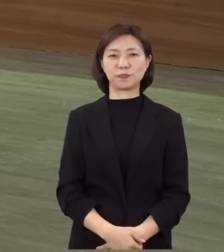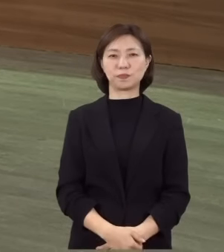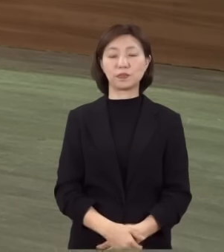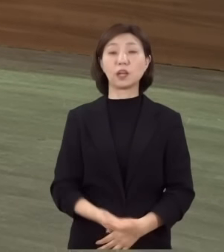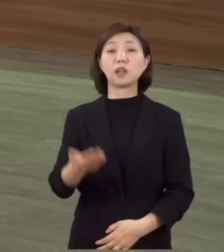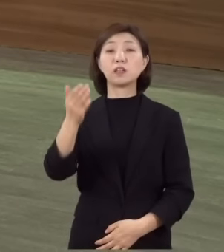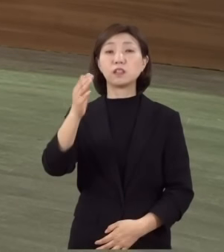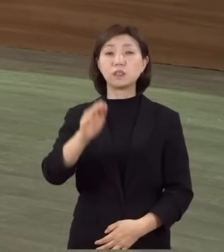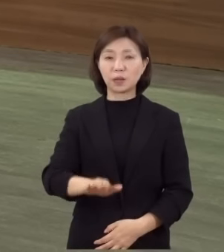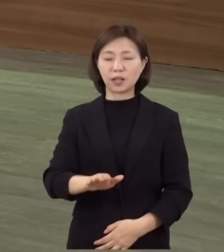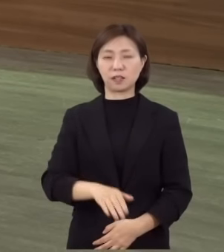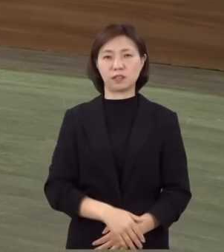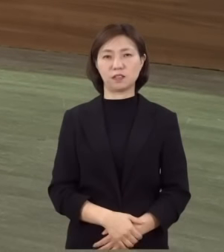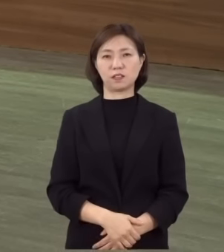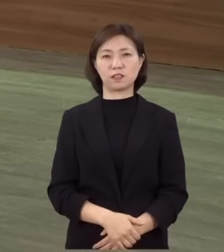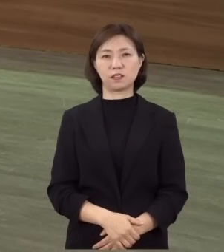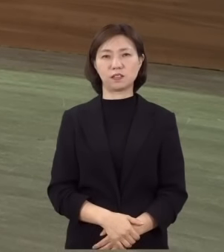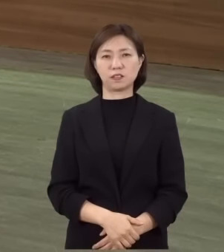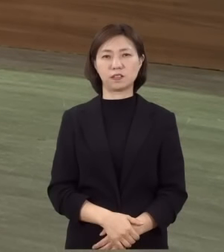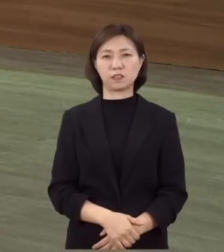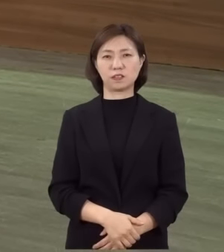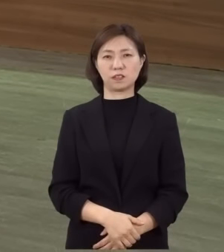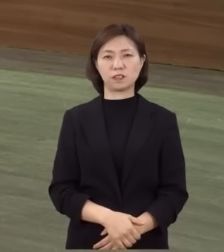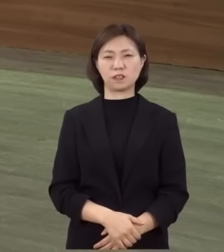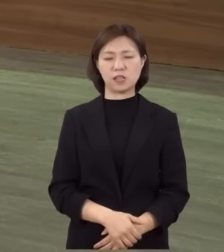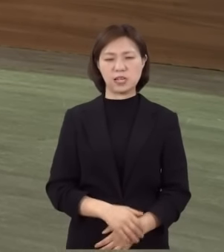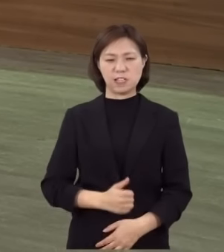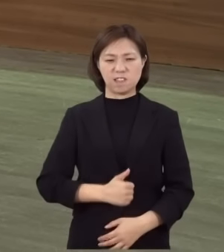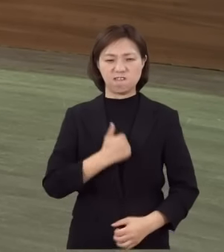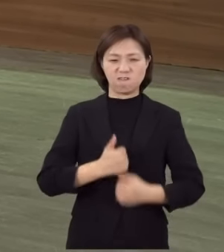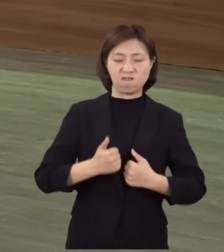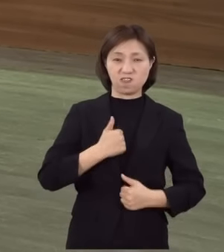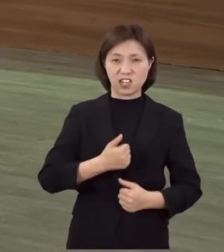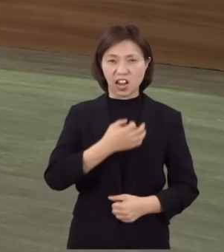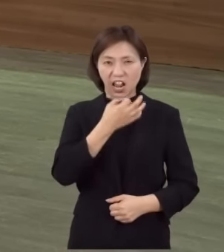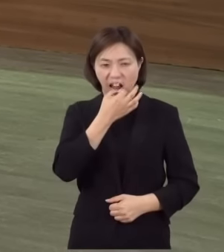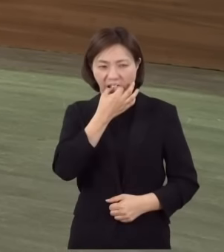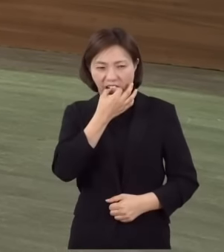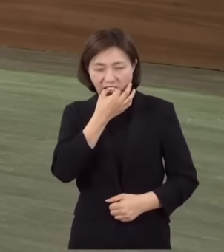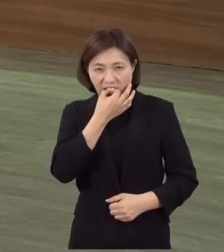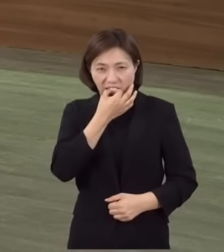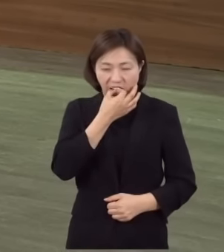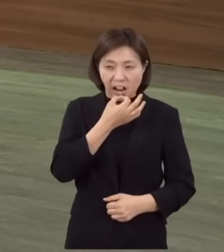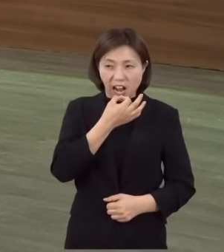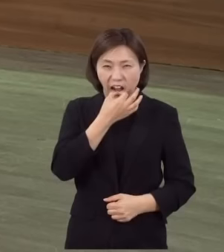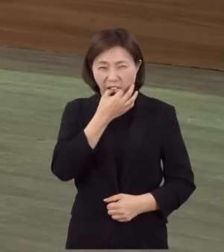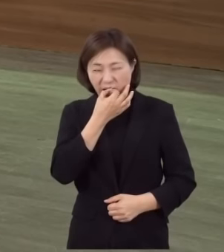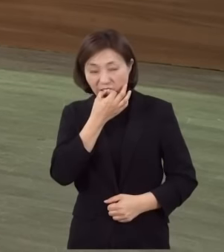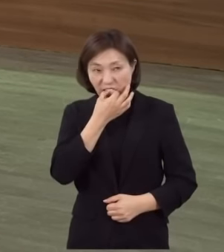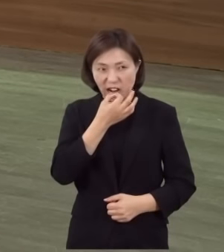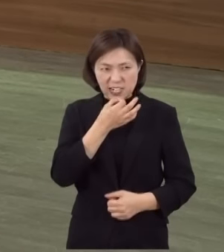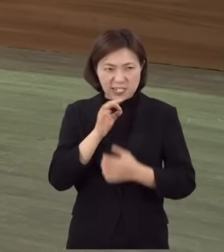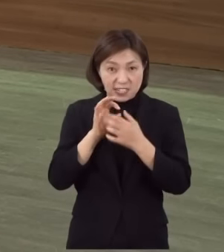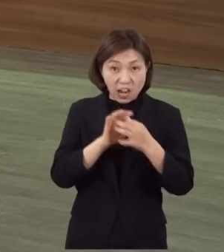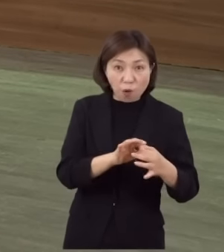있다 그러나 만약 노여움과 욕심을 자제하지 않으면